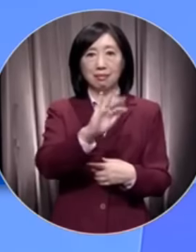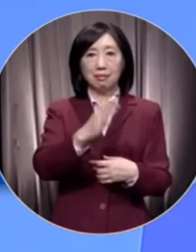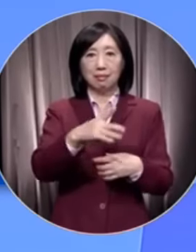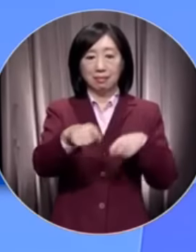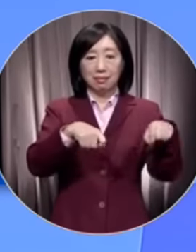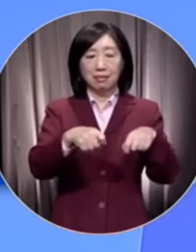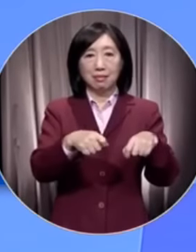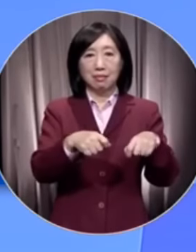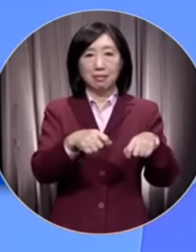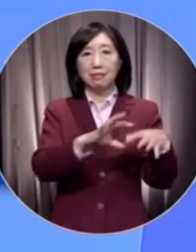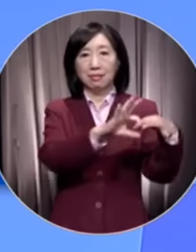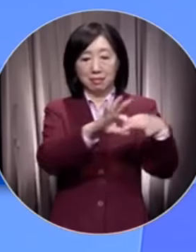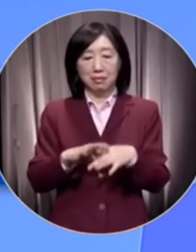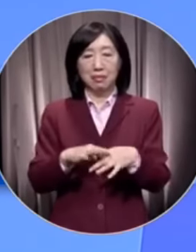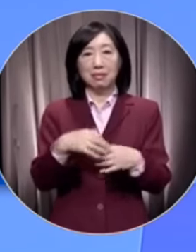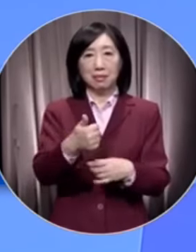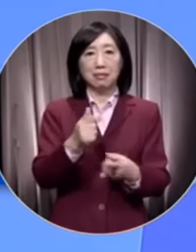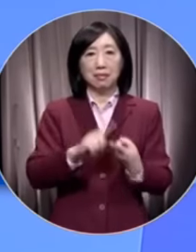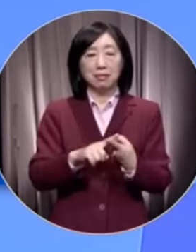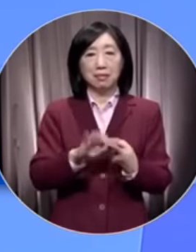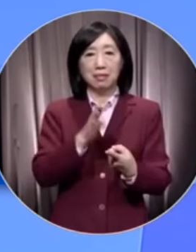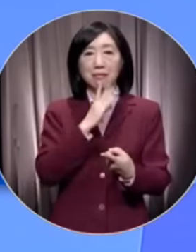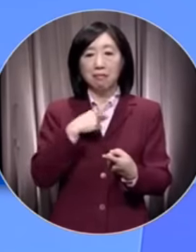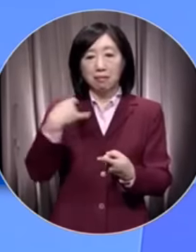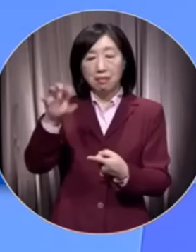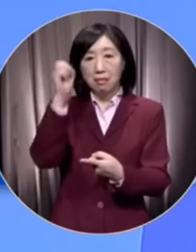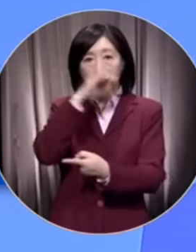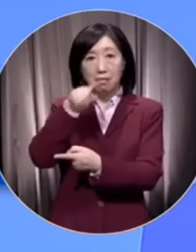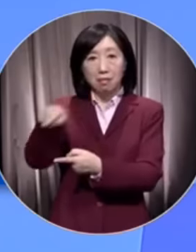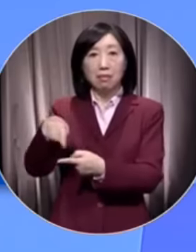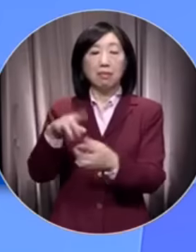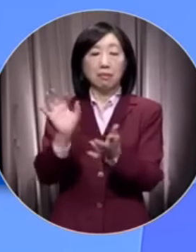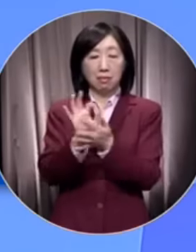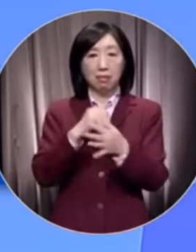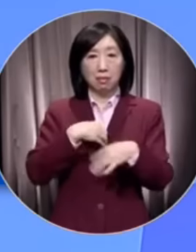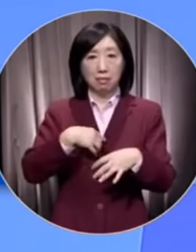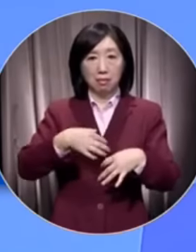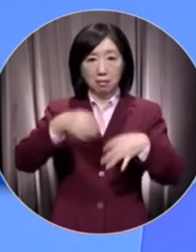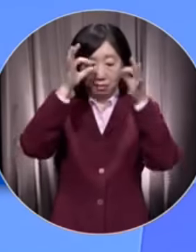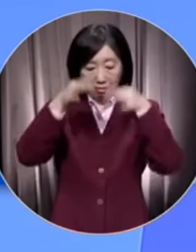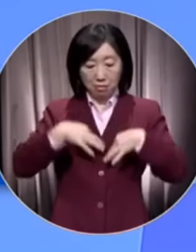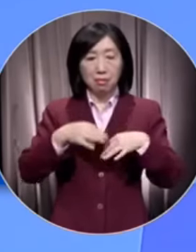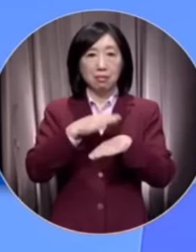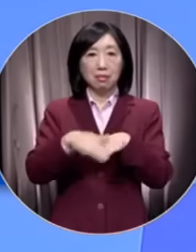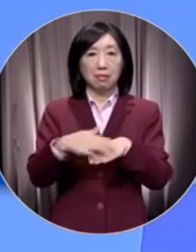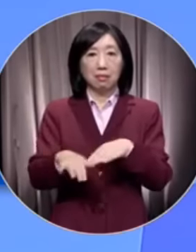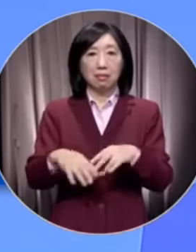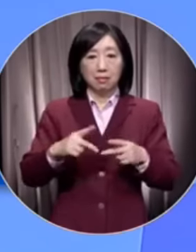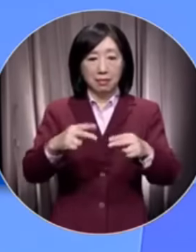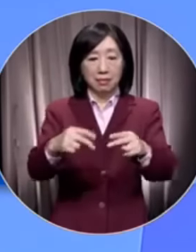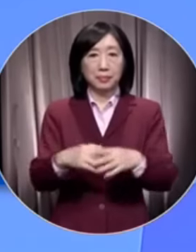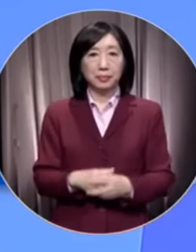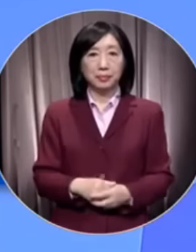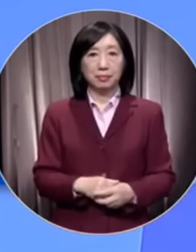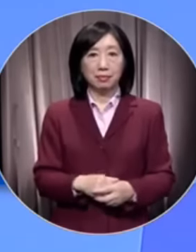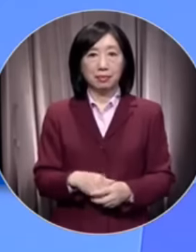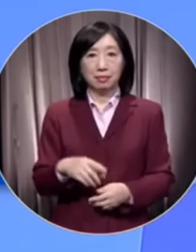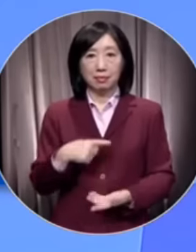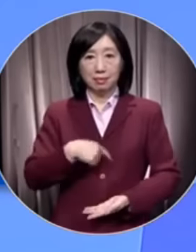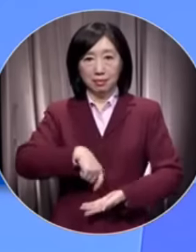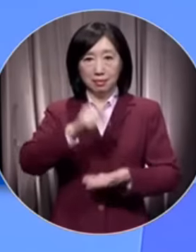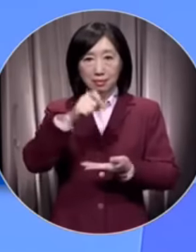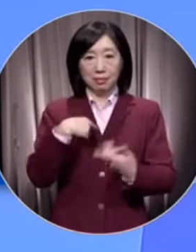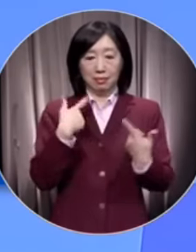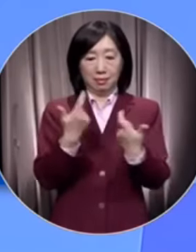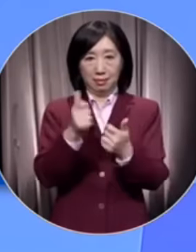当然也对于错误的、失败的政策彻底的反省跟检讨。我提出来因应时代